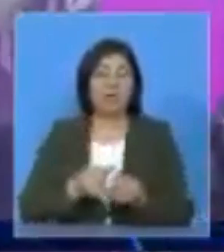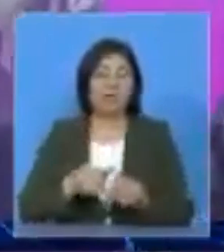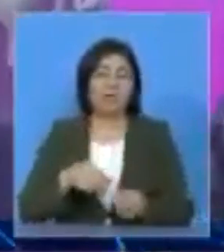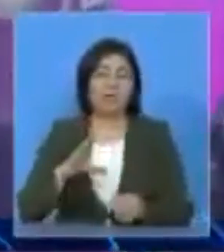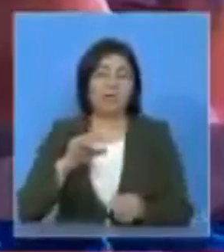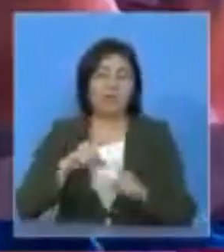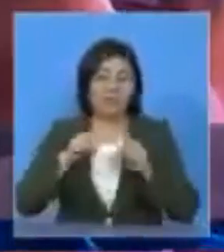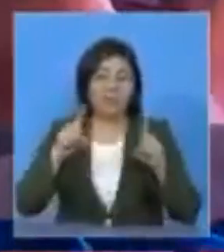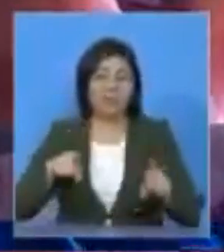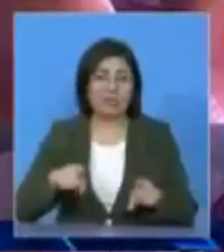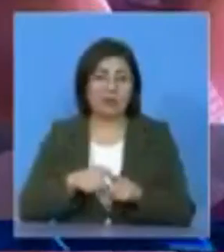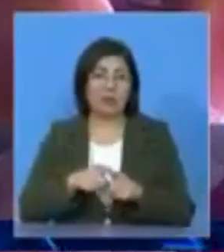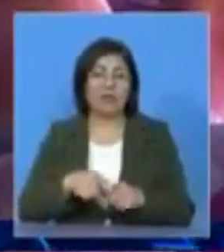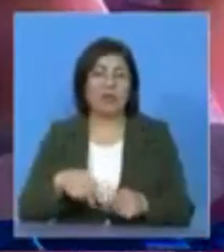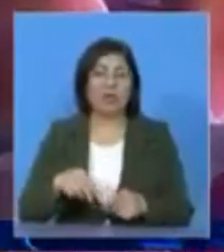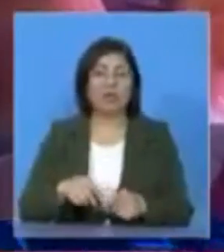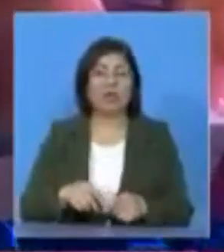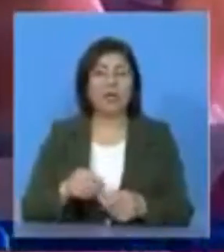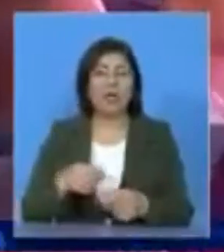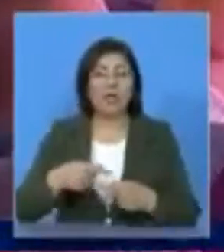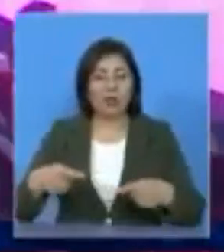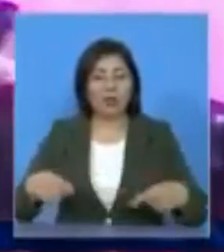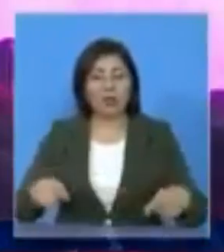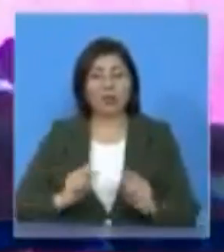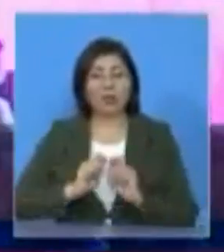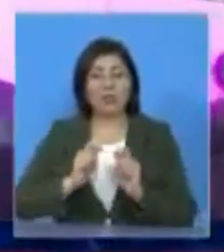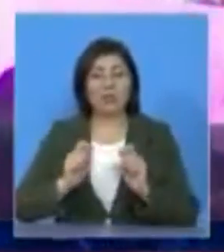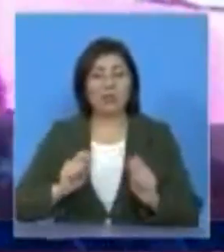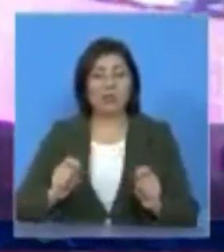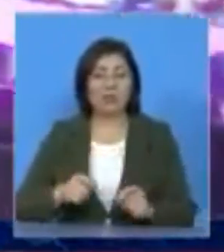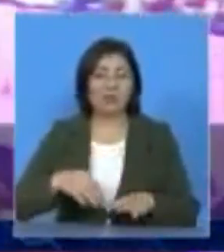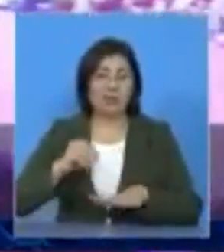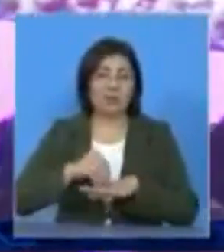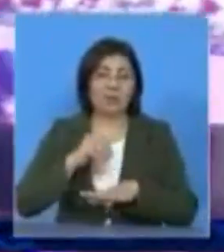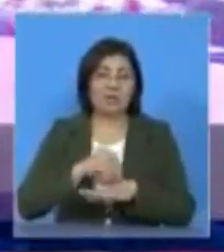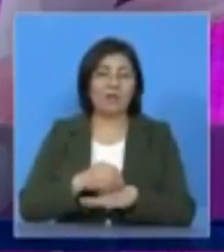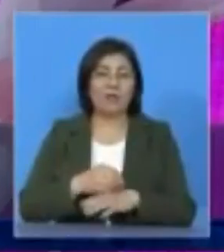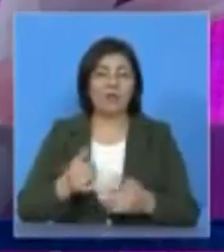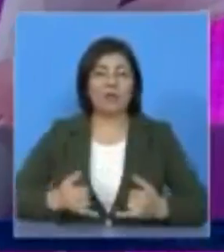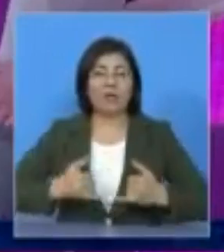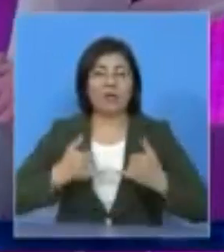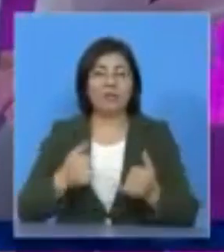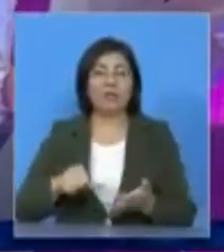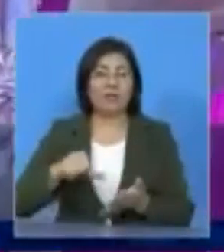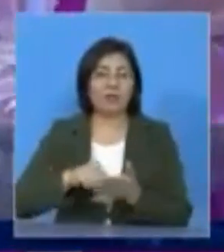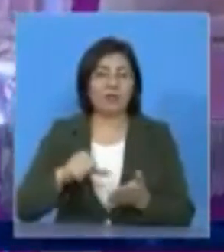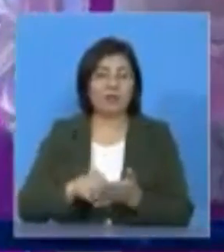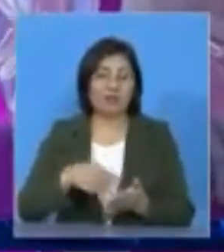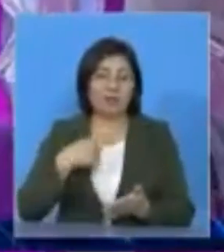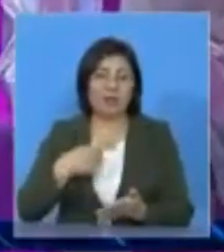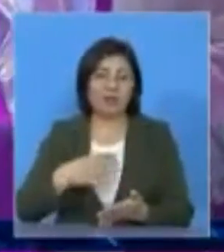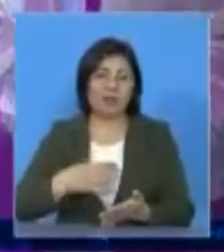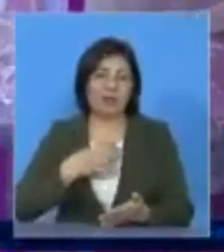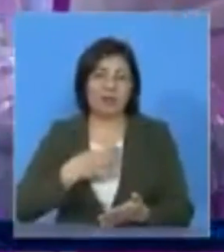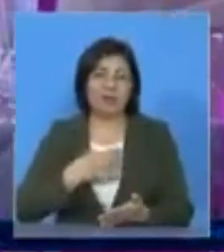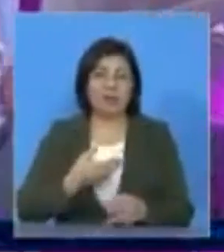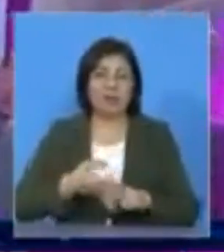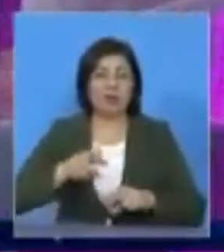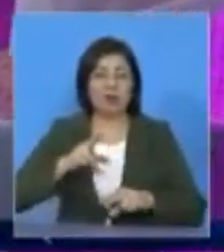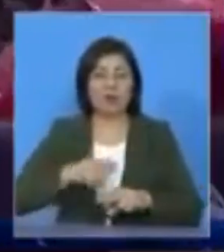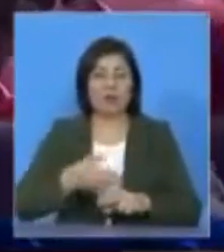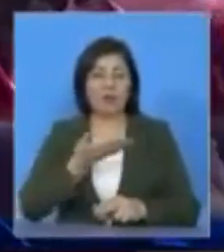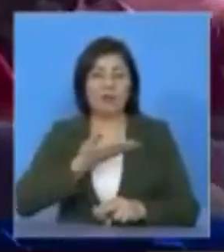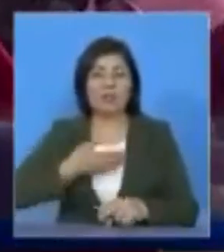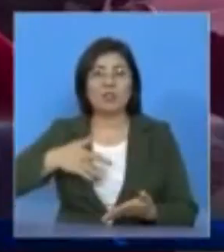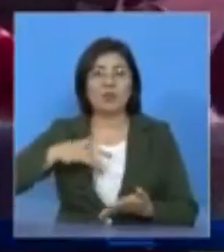присвоение звания дипломатов фестиваля и многое другое. Глава региона поздравил участников и отметил важность такого события, которое в